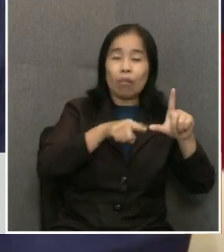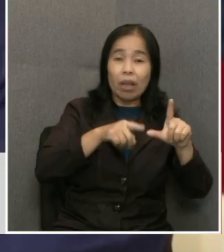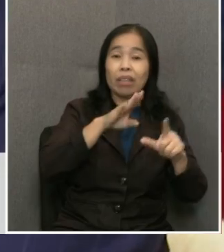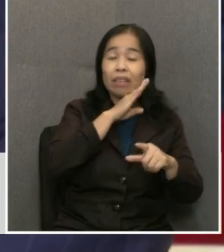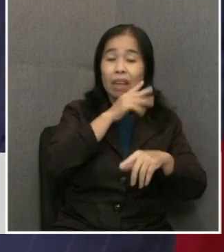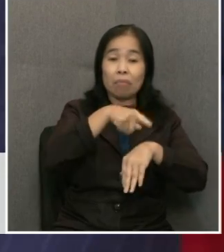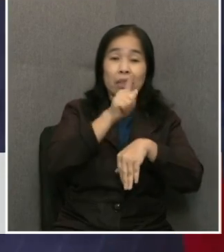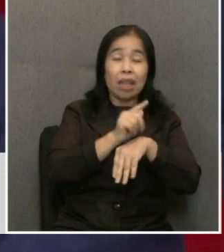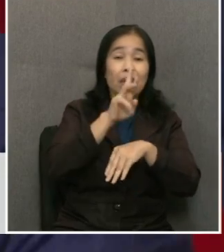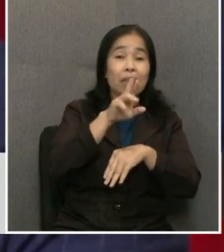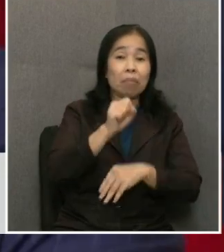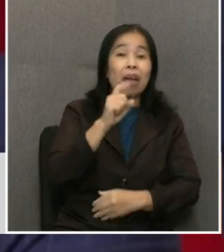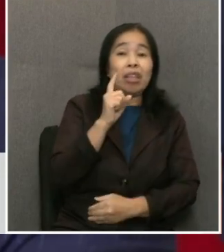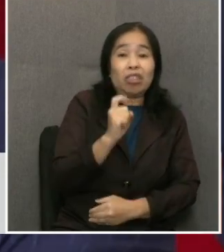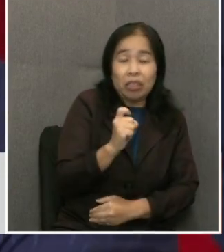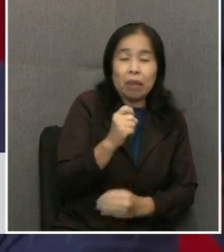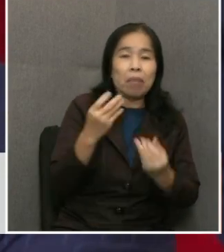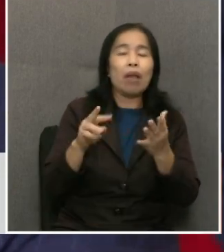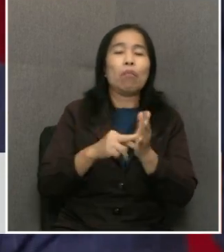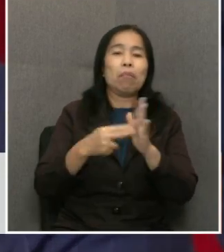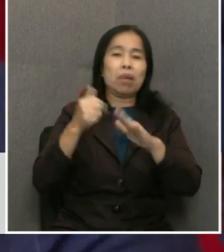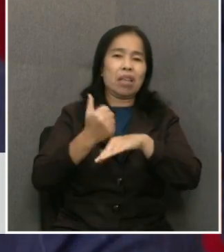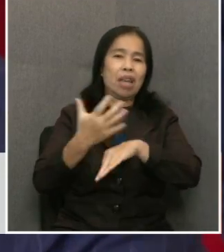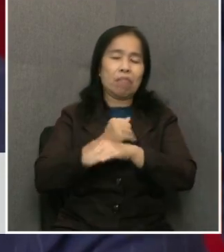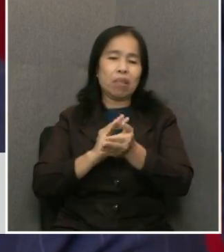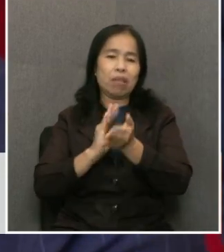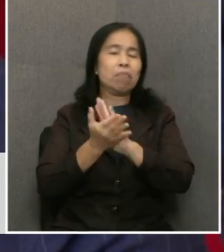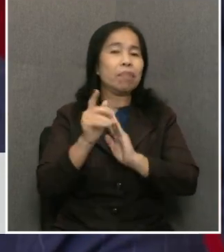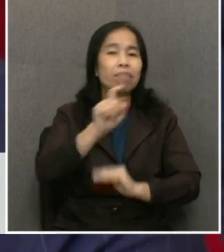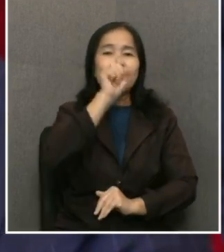ไปเนี่ยสถานการณ์การเมืองอาจพลิกผันได้เลยครับ